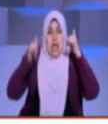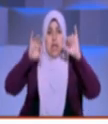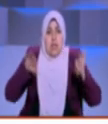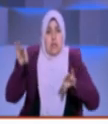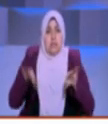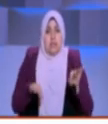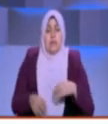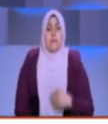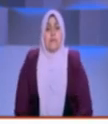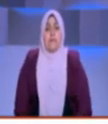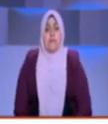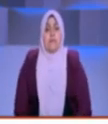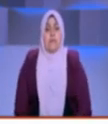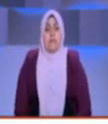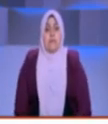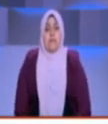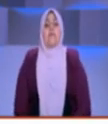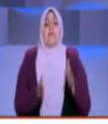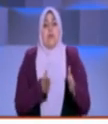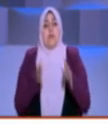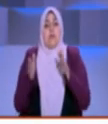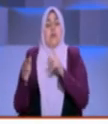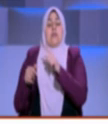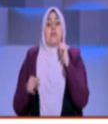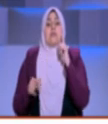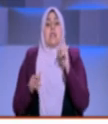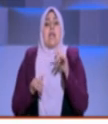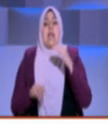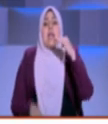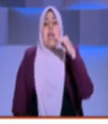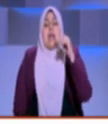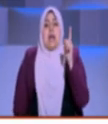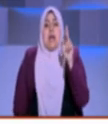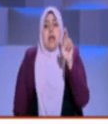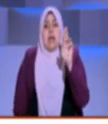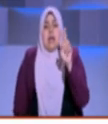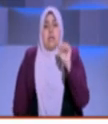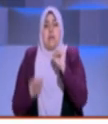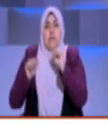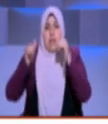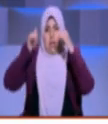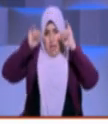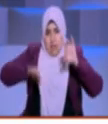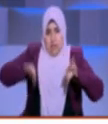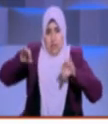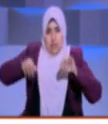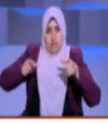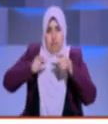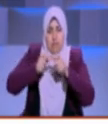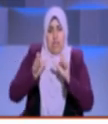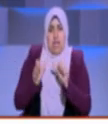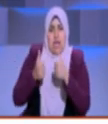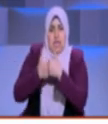أيضا اليمين المتطرف أو حزب بوكس قال اتهم الحكومة أيضا بعدم الشفافية